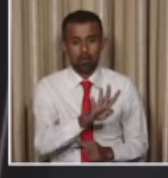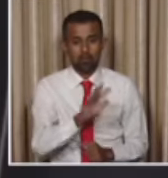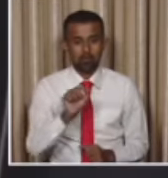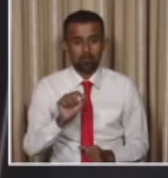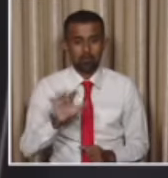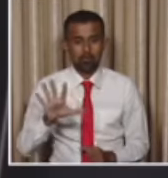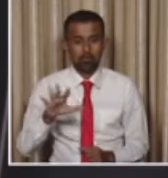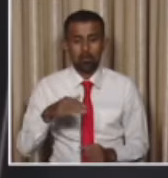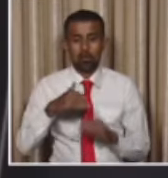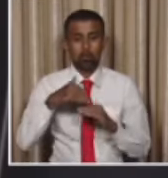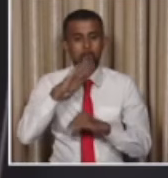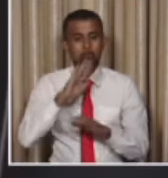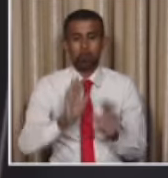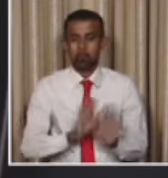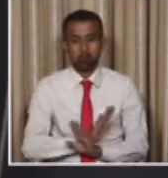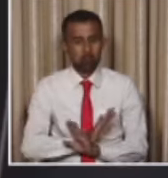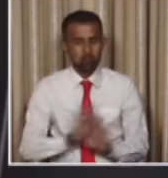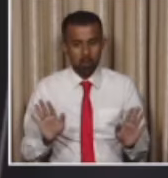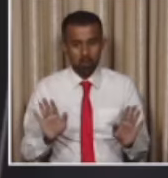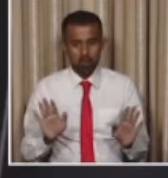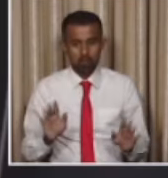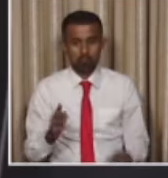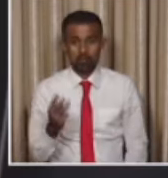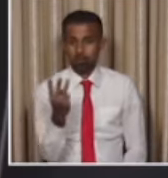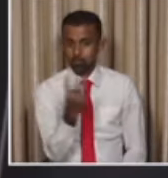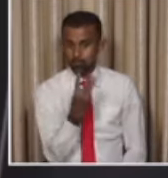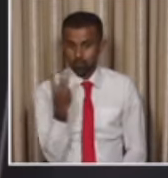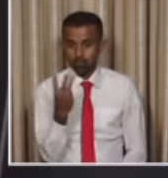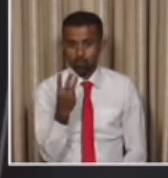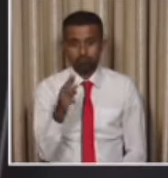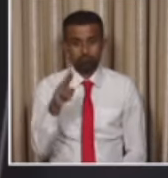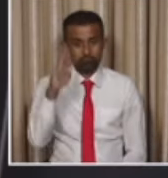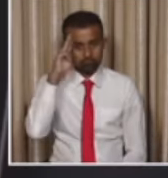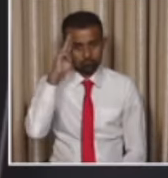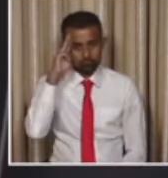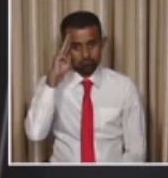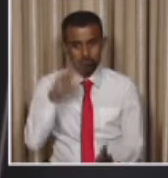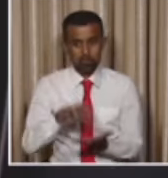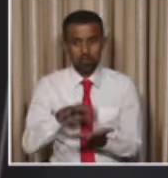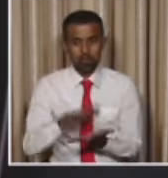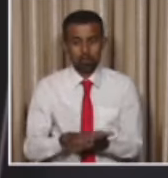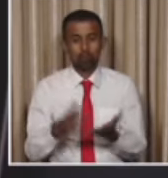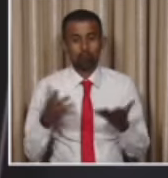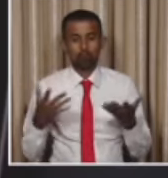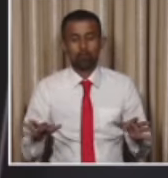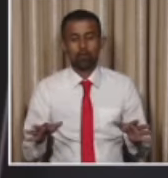බෑ. මේ තුනට දියුරලා ලංකා ආණ්ඩුව පොරොන්දු වෙලා